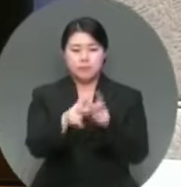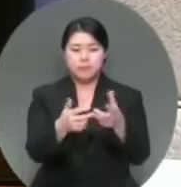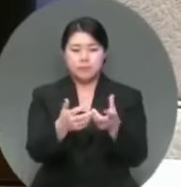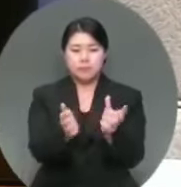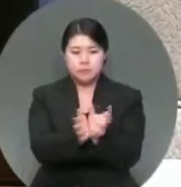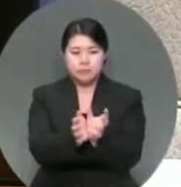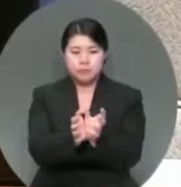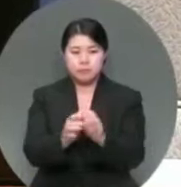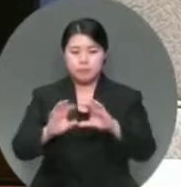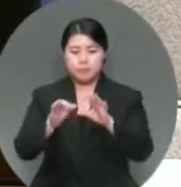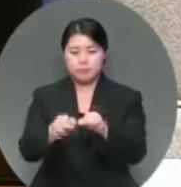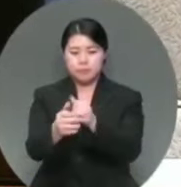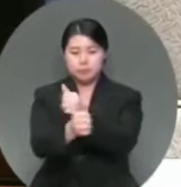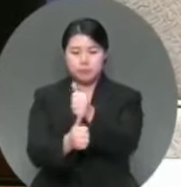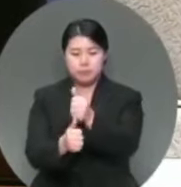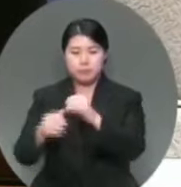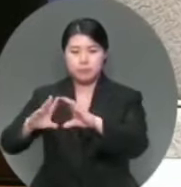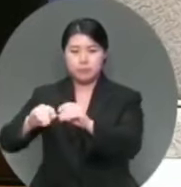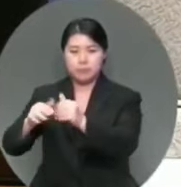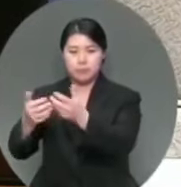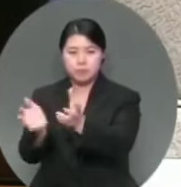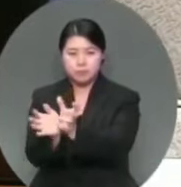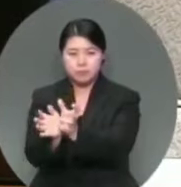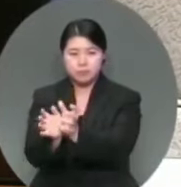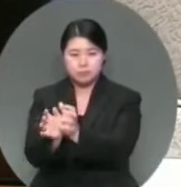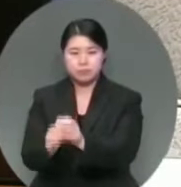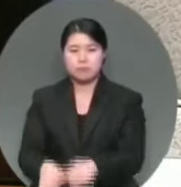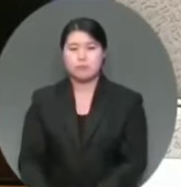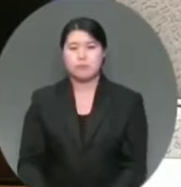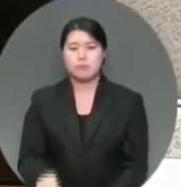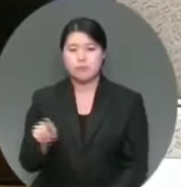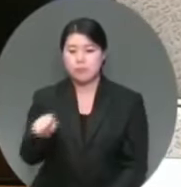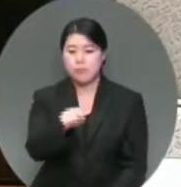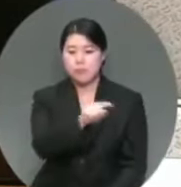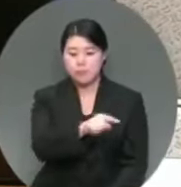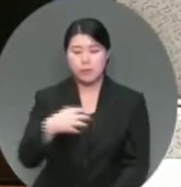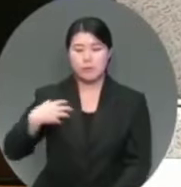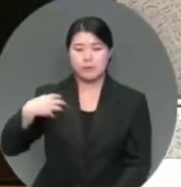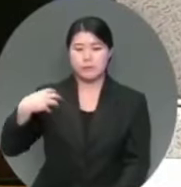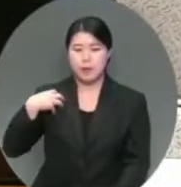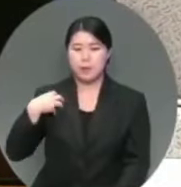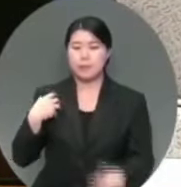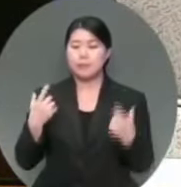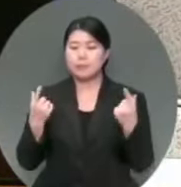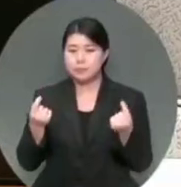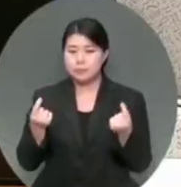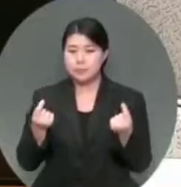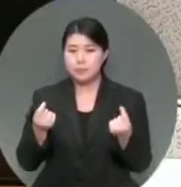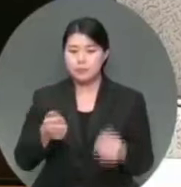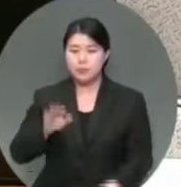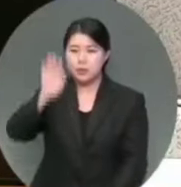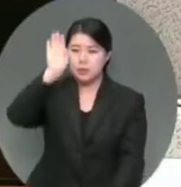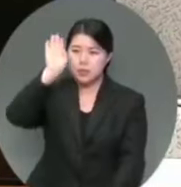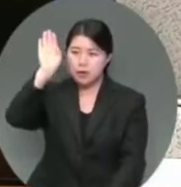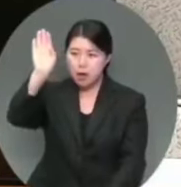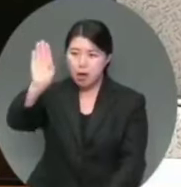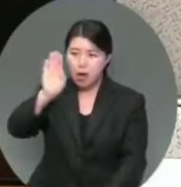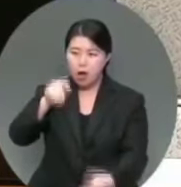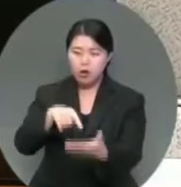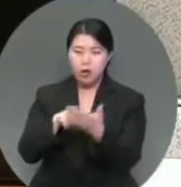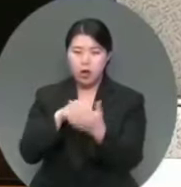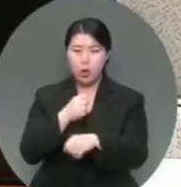금융위, 국토부가 그럼 이 수치들에 대해서 담당 업무를 하는 부처로서 전망을 제시하고